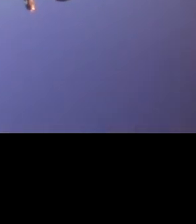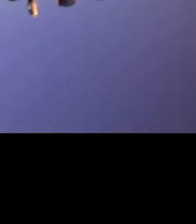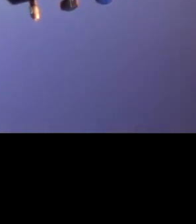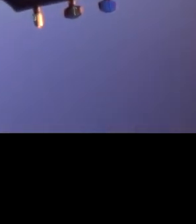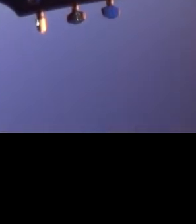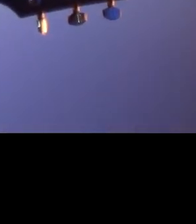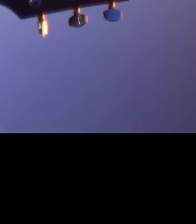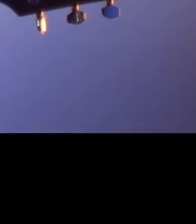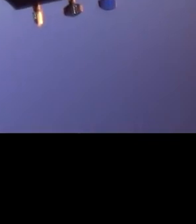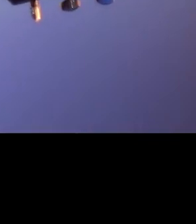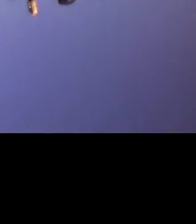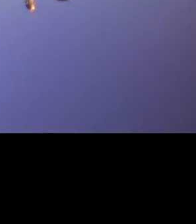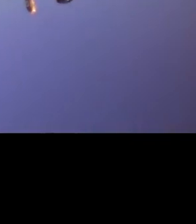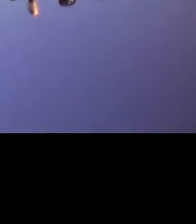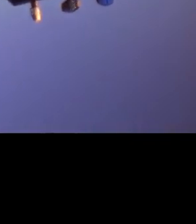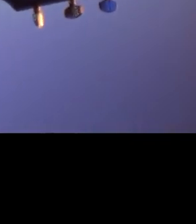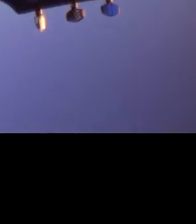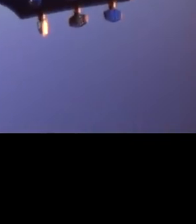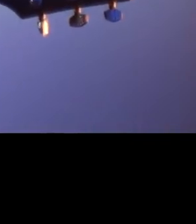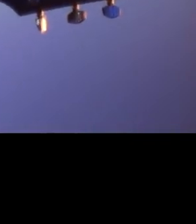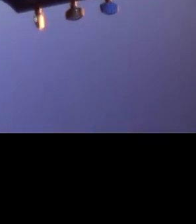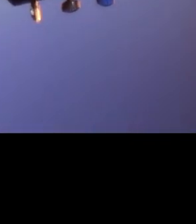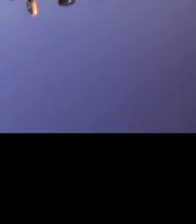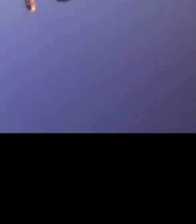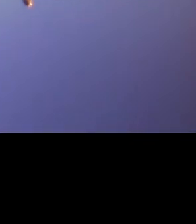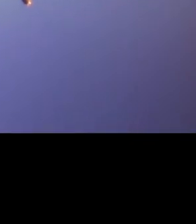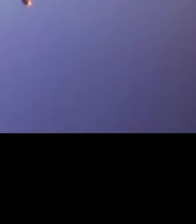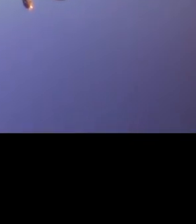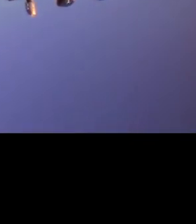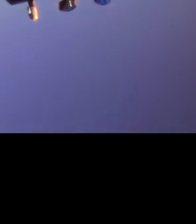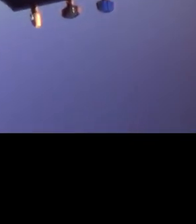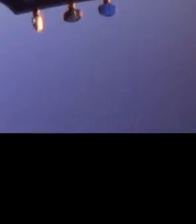istok i zapad primiti,